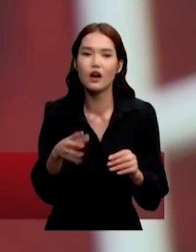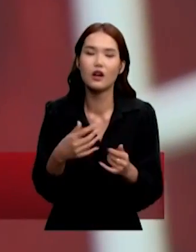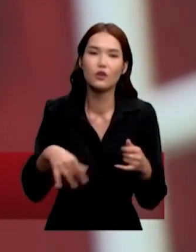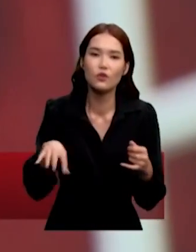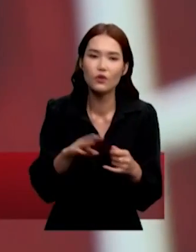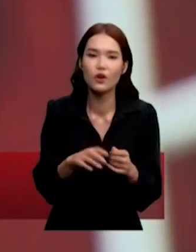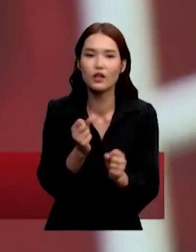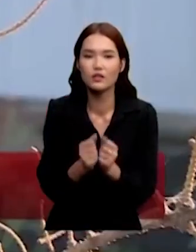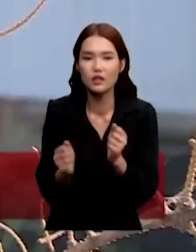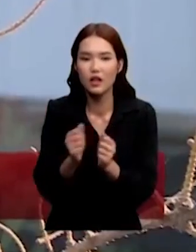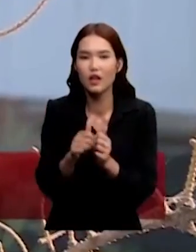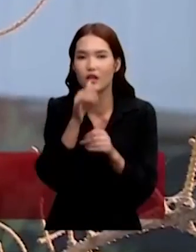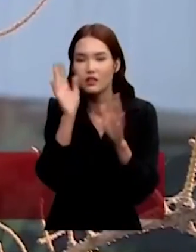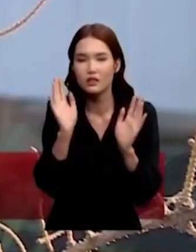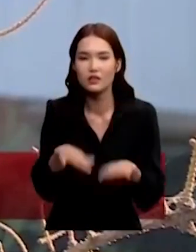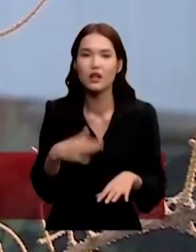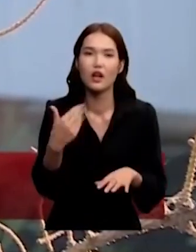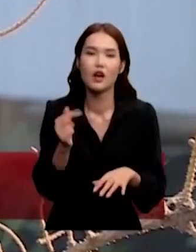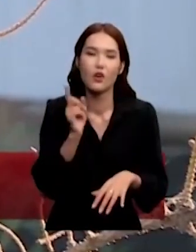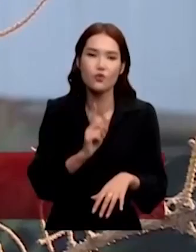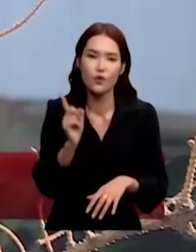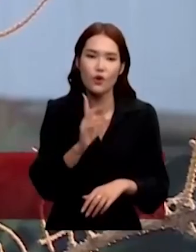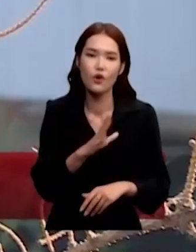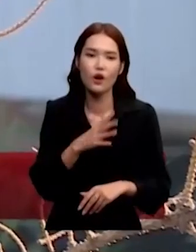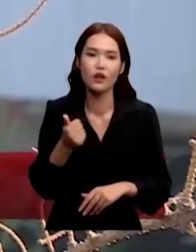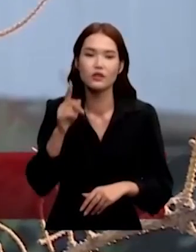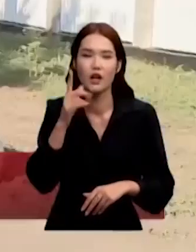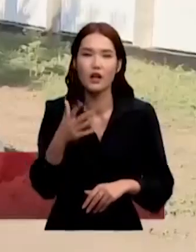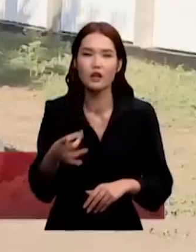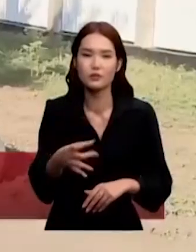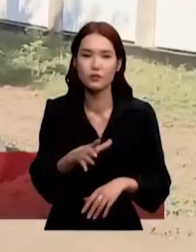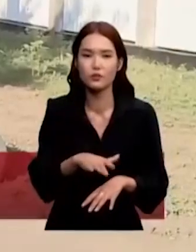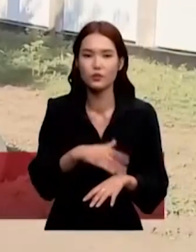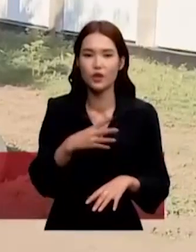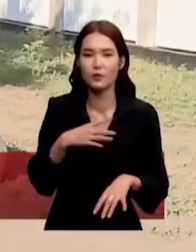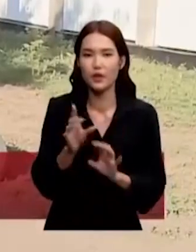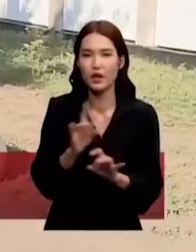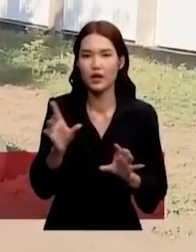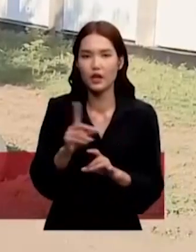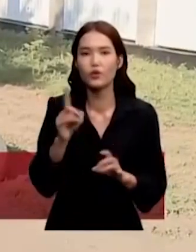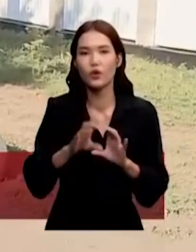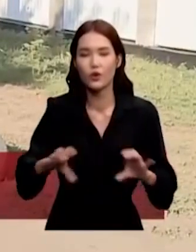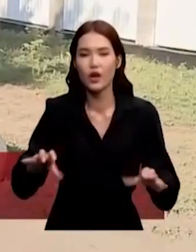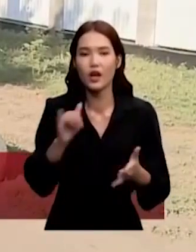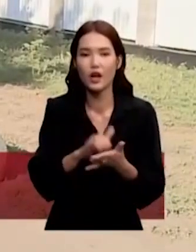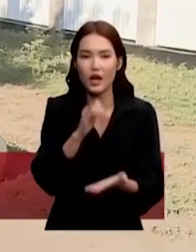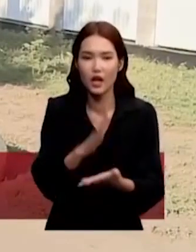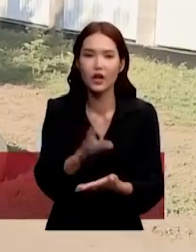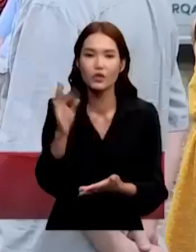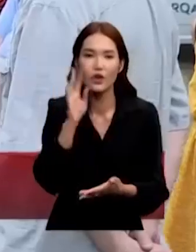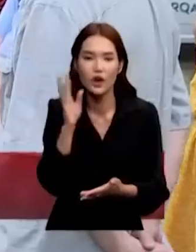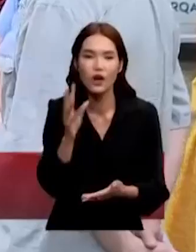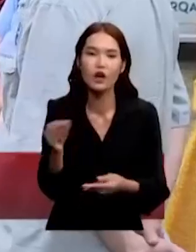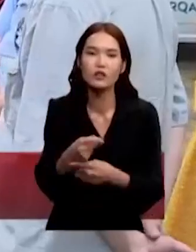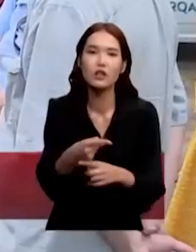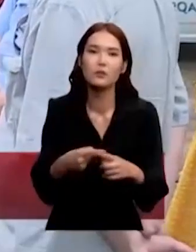белья. В огороде без полива выгорел картофель, высохли и молодые саженцы ели. Анна рассказывает, без воды в поселке Кызылкайын осталась